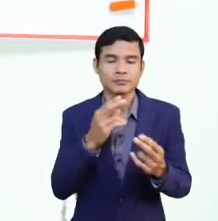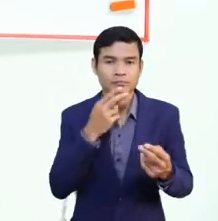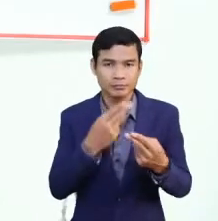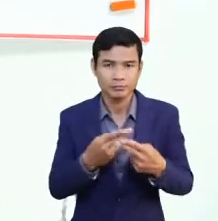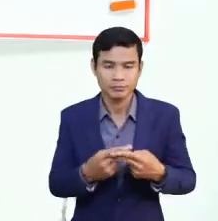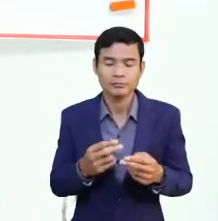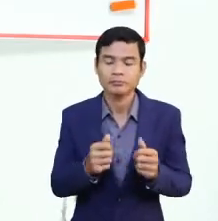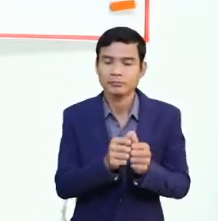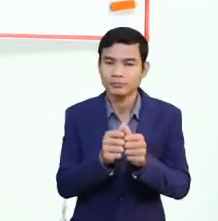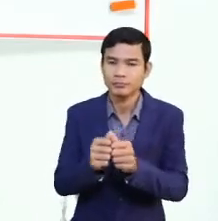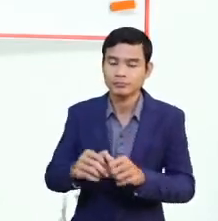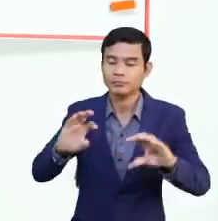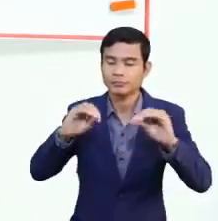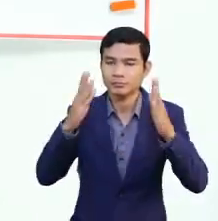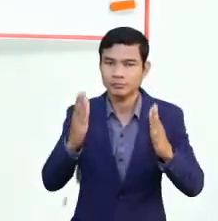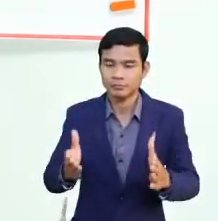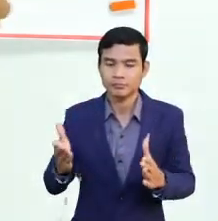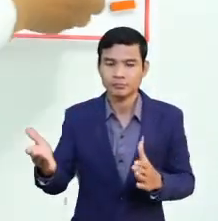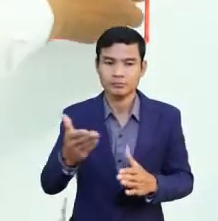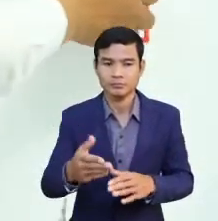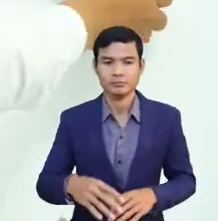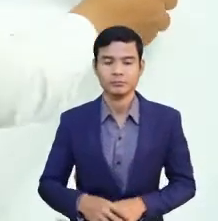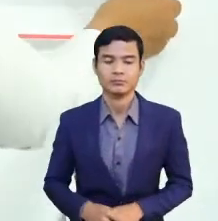xâm nuôi cha chìa mùi nạc rô cha